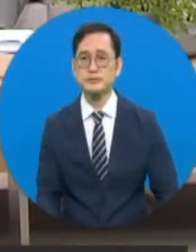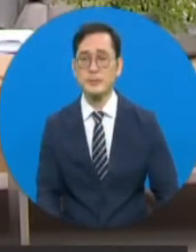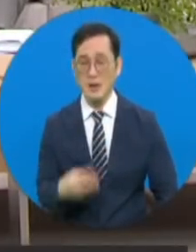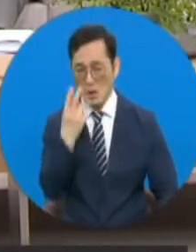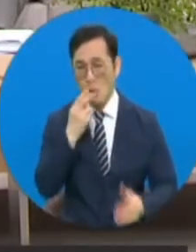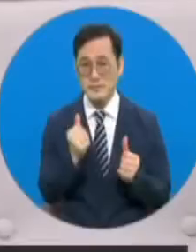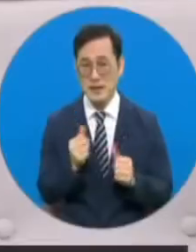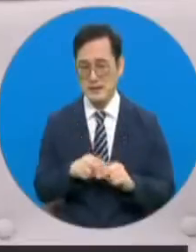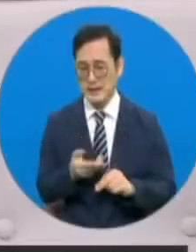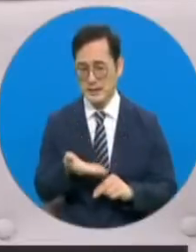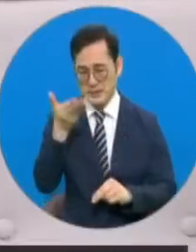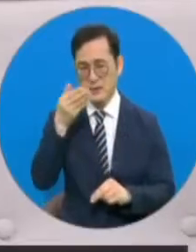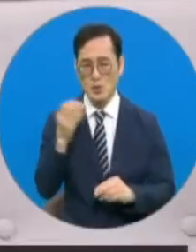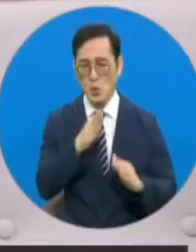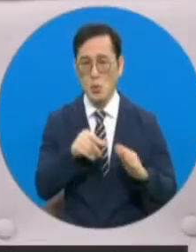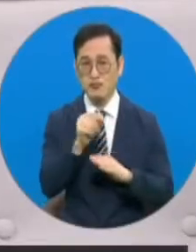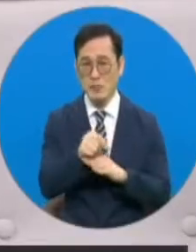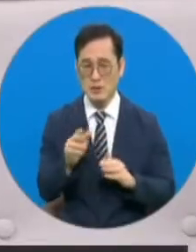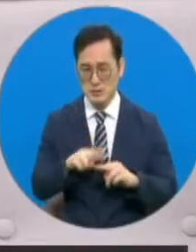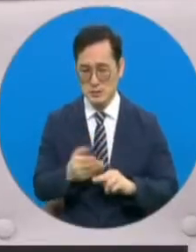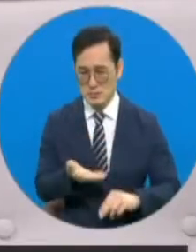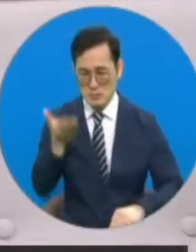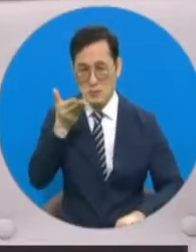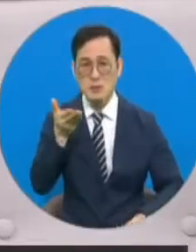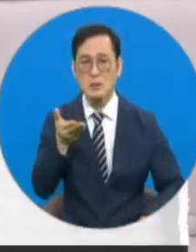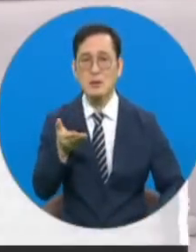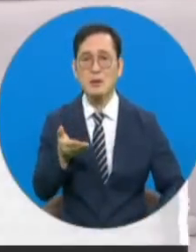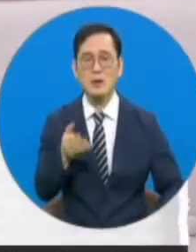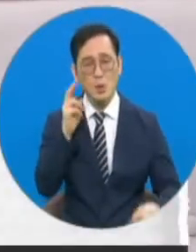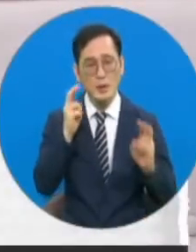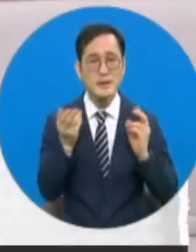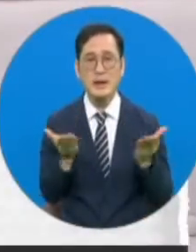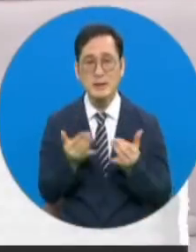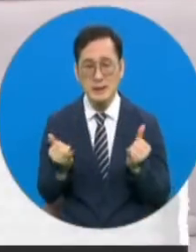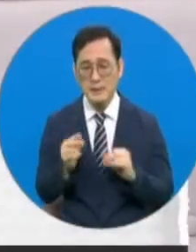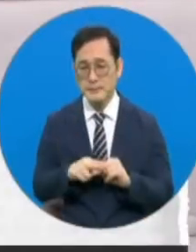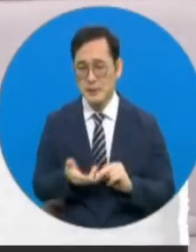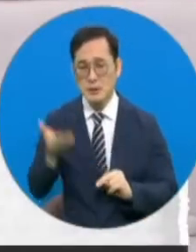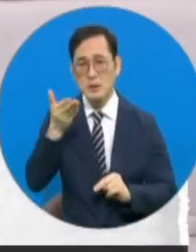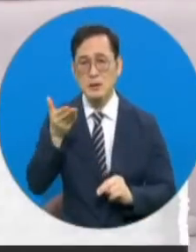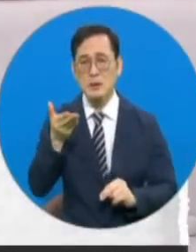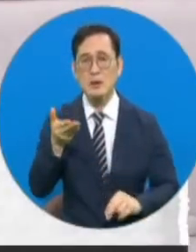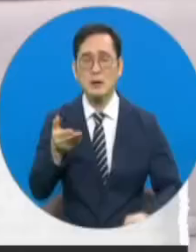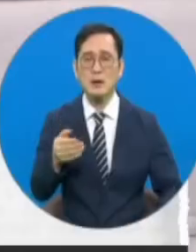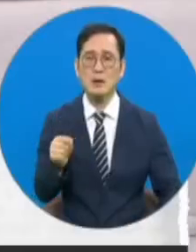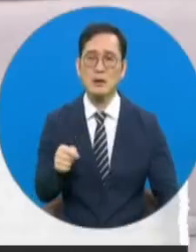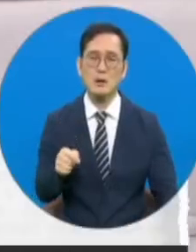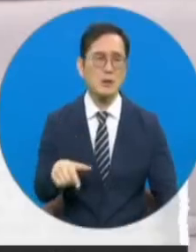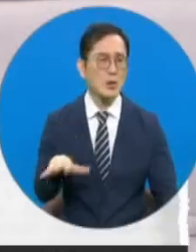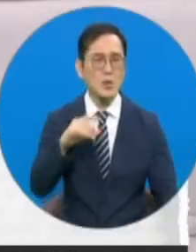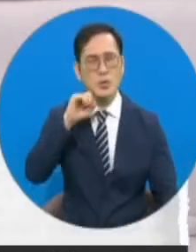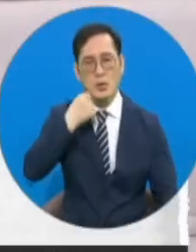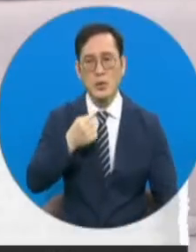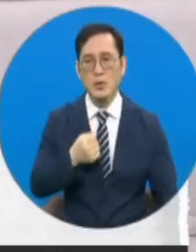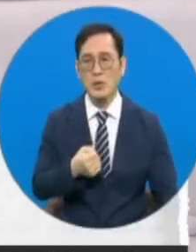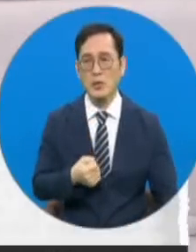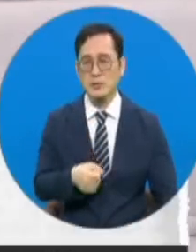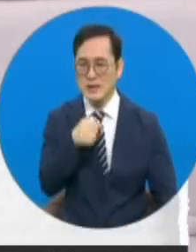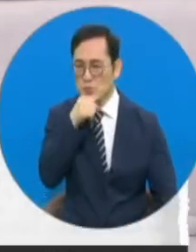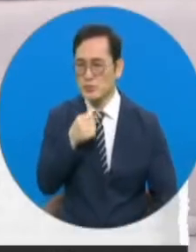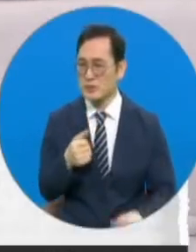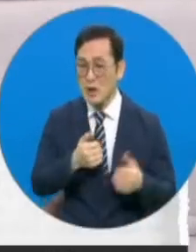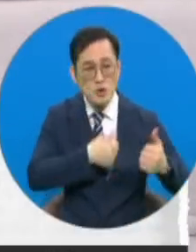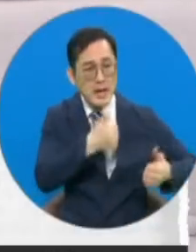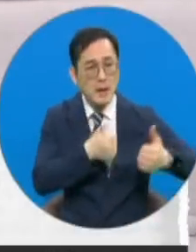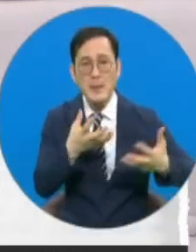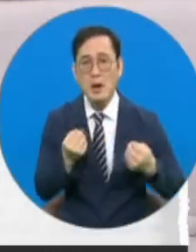마찬가지고요 공무원을 회사원의 가장 관심 있는 영역은 승진이죠 승진이죠 그래서 내가 어떻게 국가 점수를 어떻게